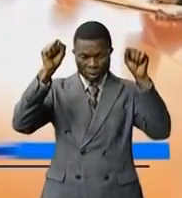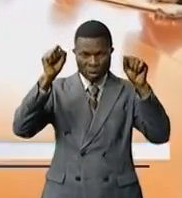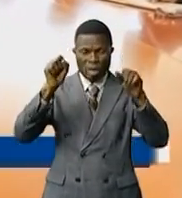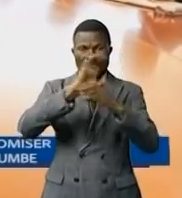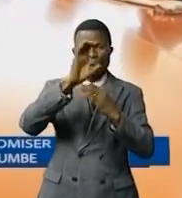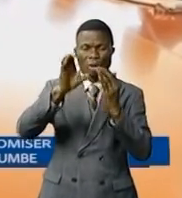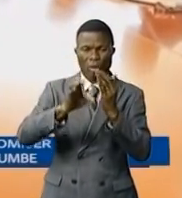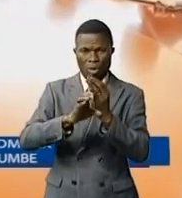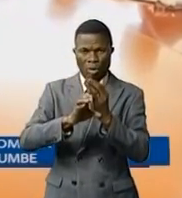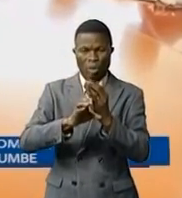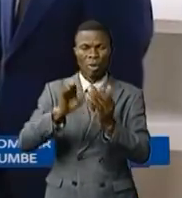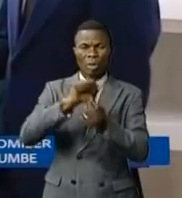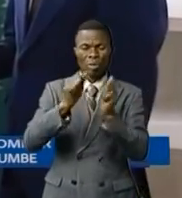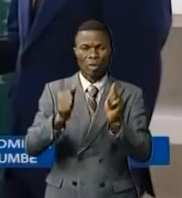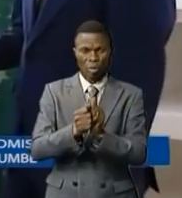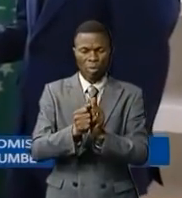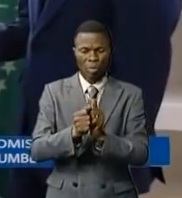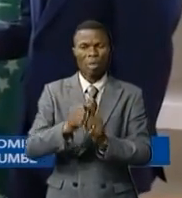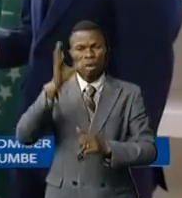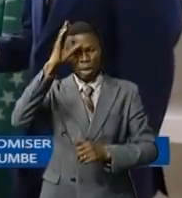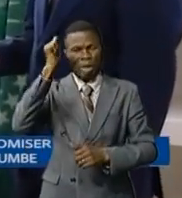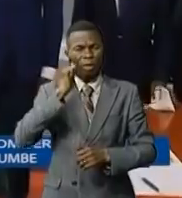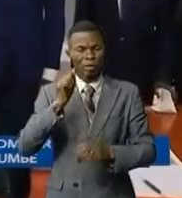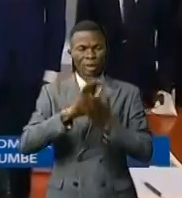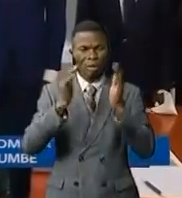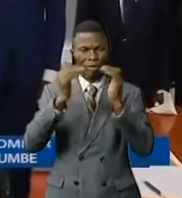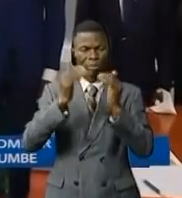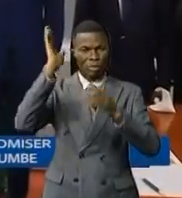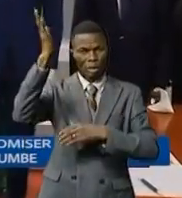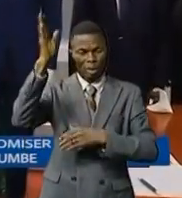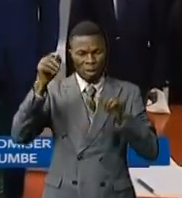continent pour la masculinité positive. Une conférence